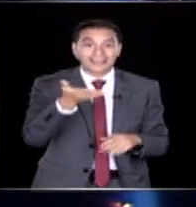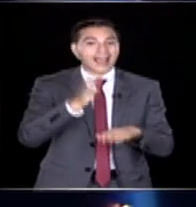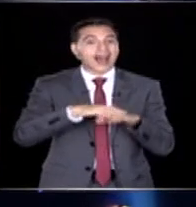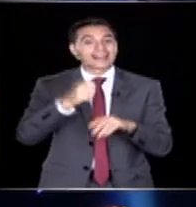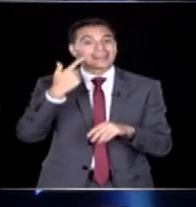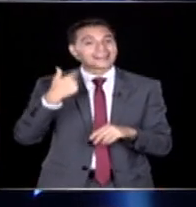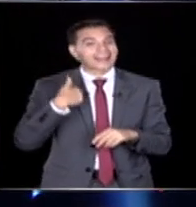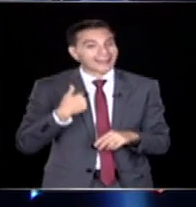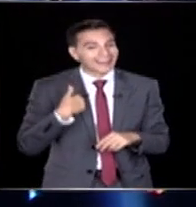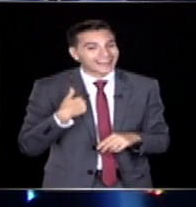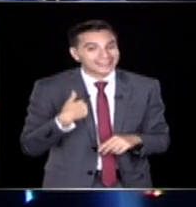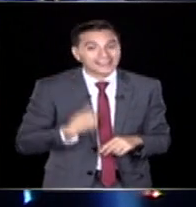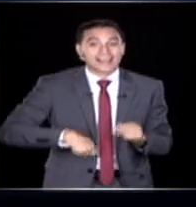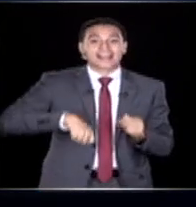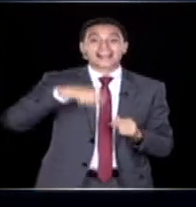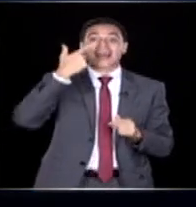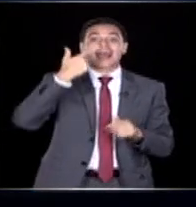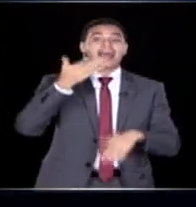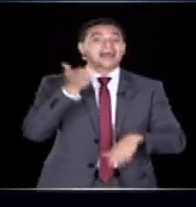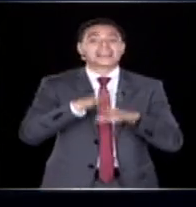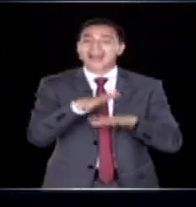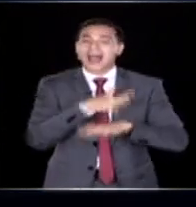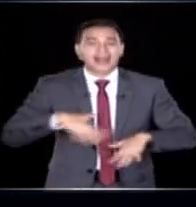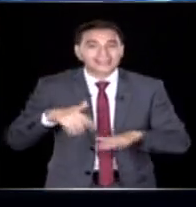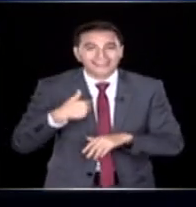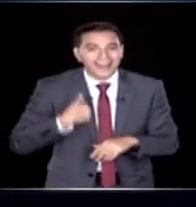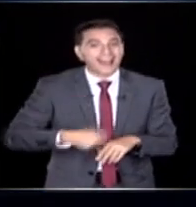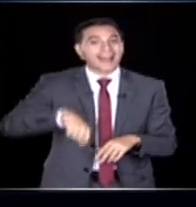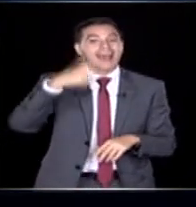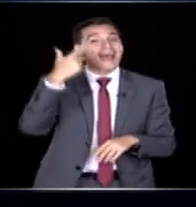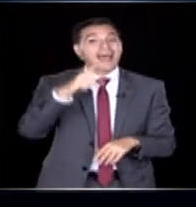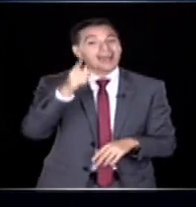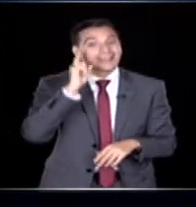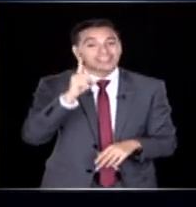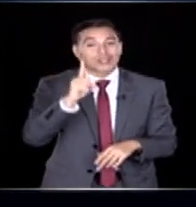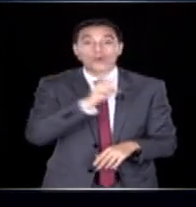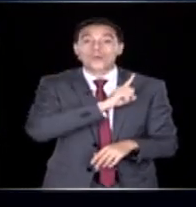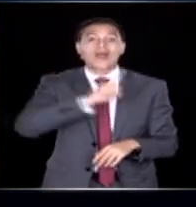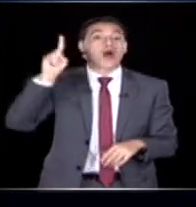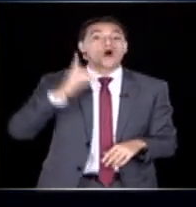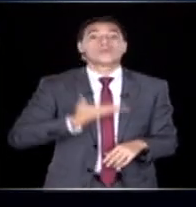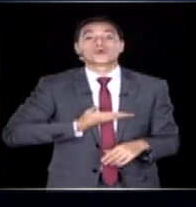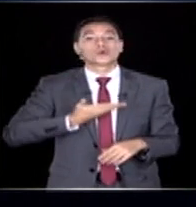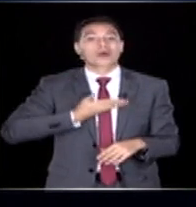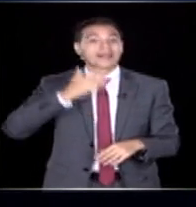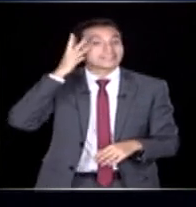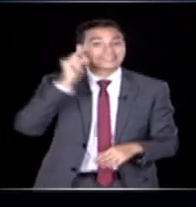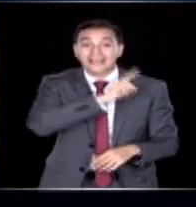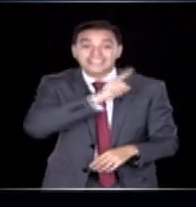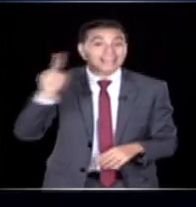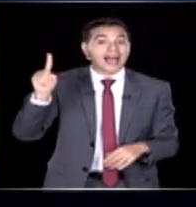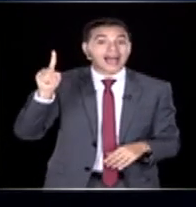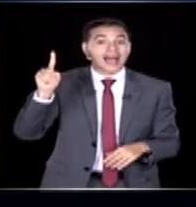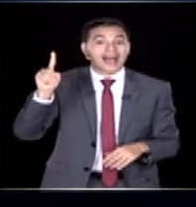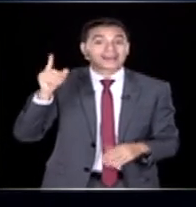الغالي علينا غالي، الغالي علينا غالي، ولا عمره